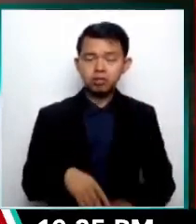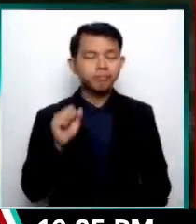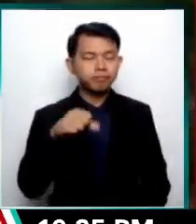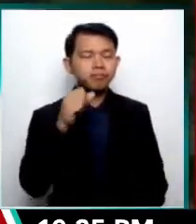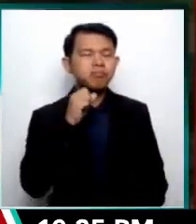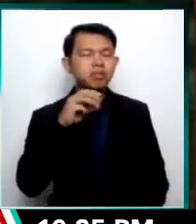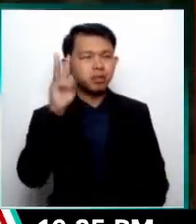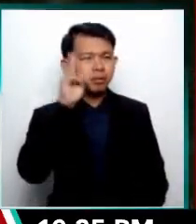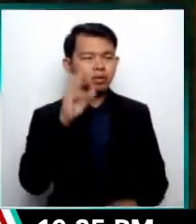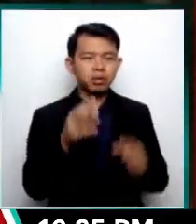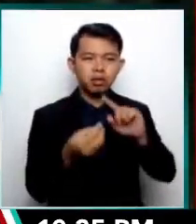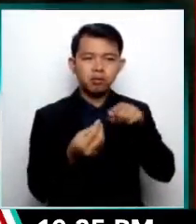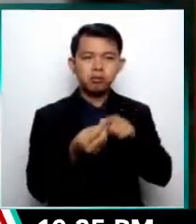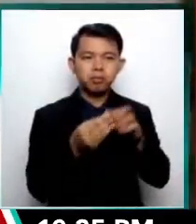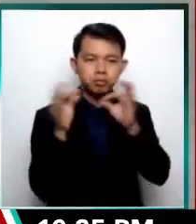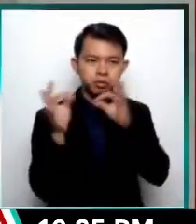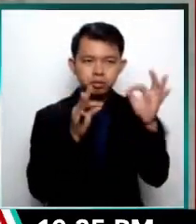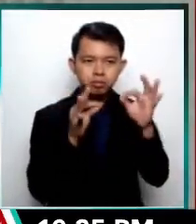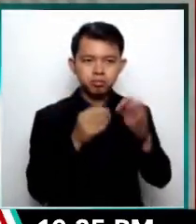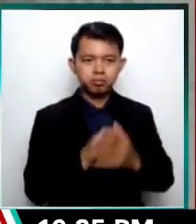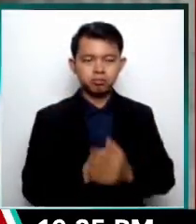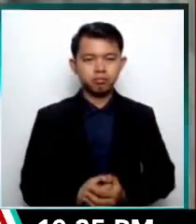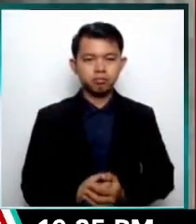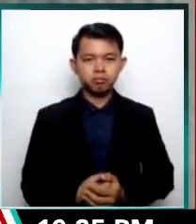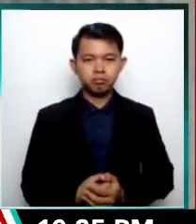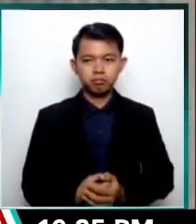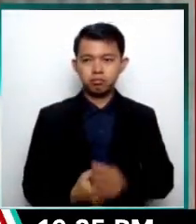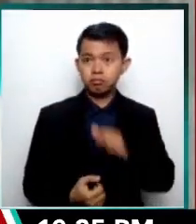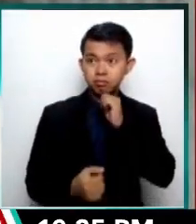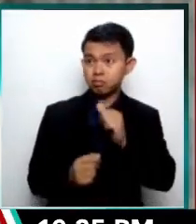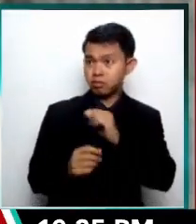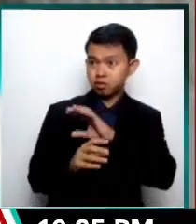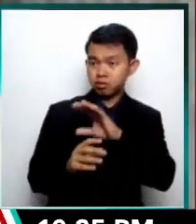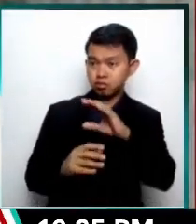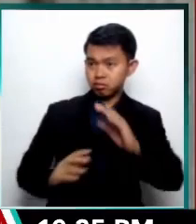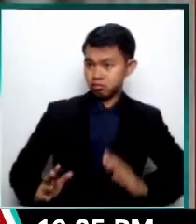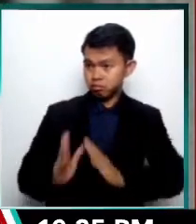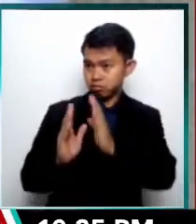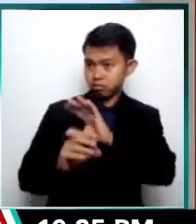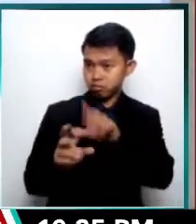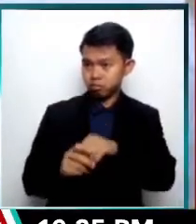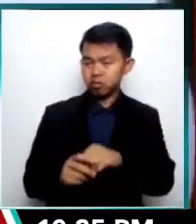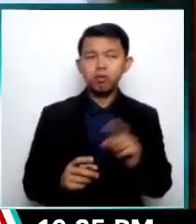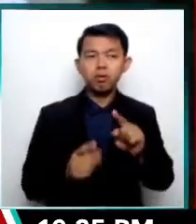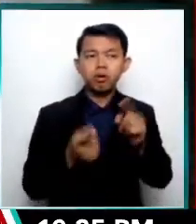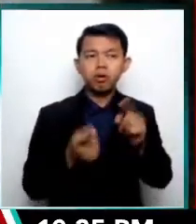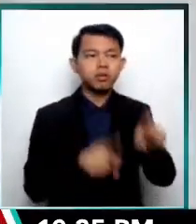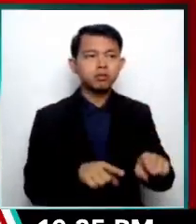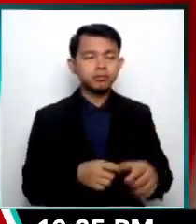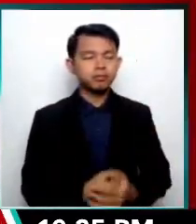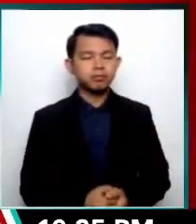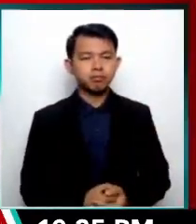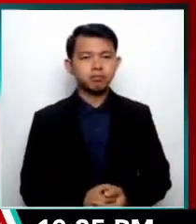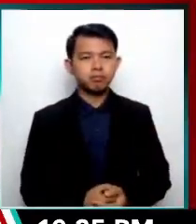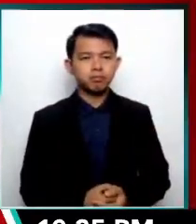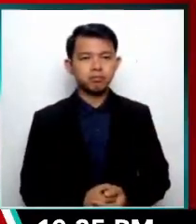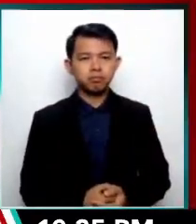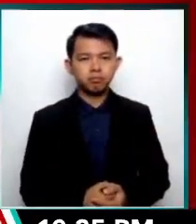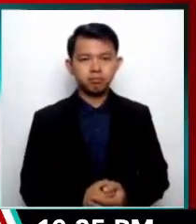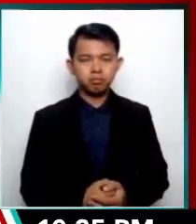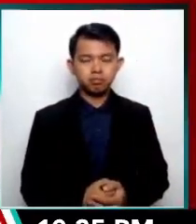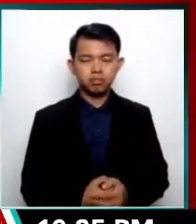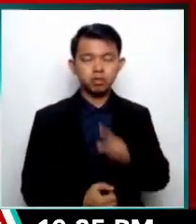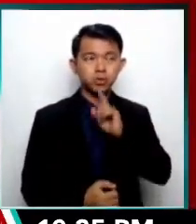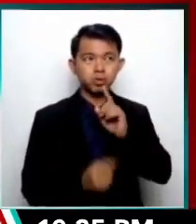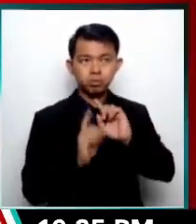Ano yun? Hindi mo natin lang? Natindiran ko ito, sir. Ano nangyari? Ewan ko eh, pumupunta ko dun eh. Parehong duguan ng